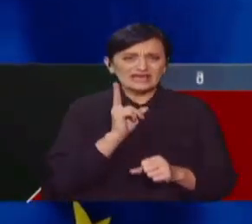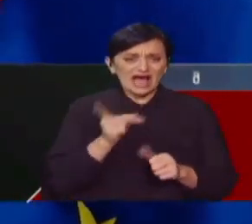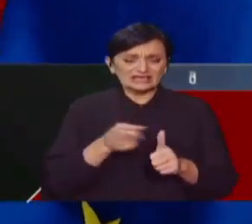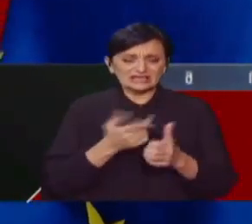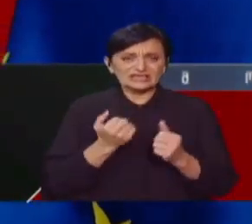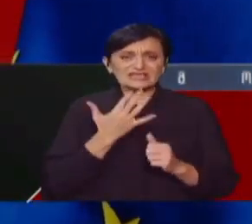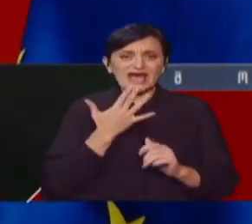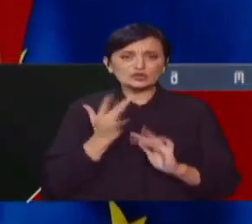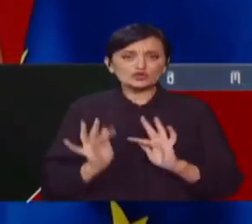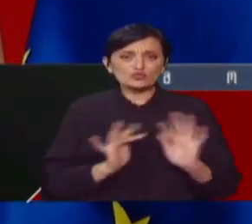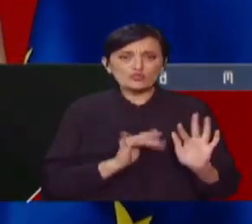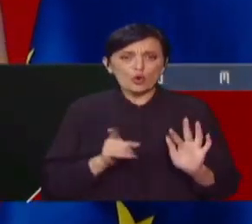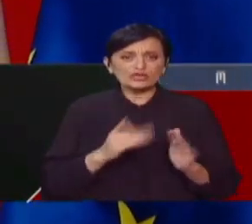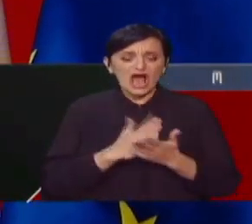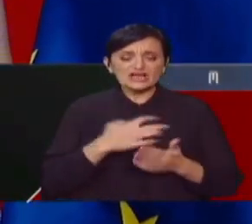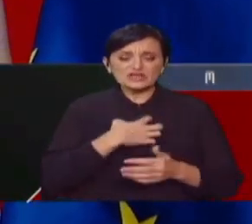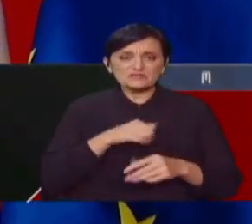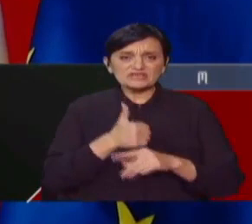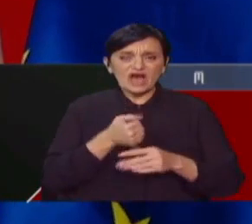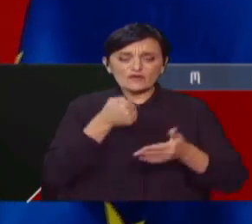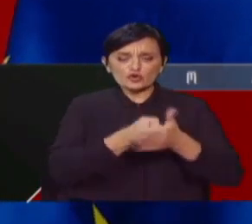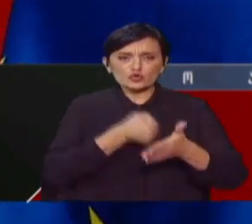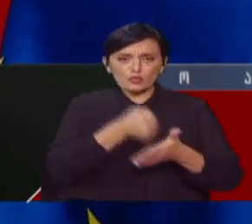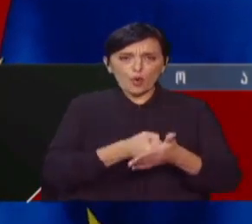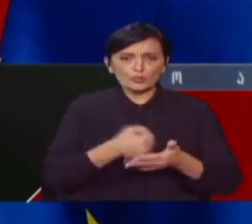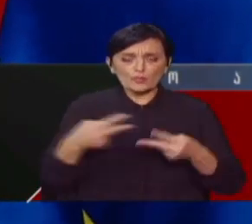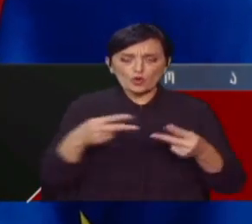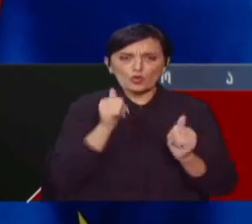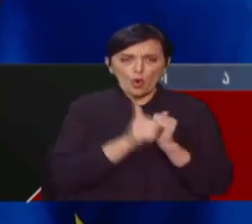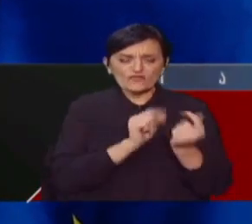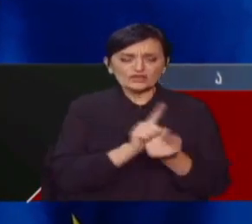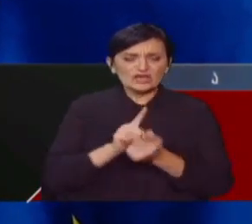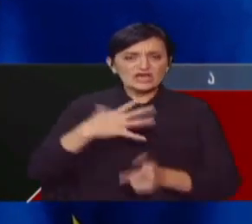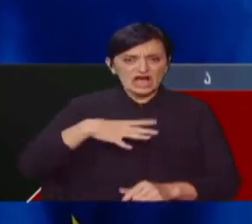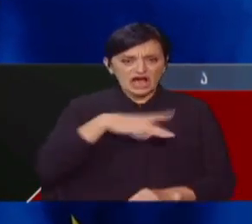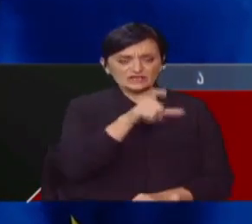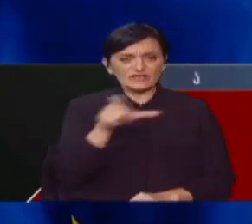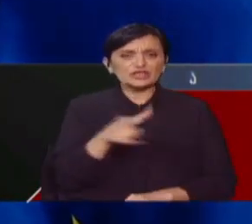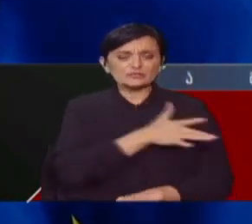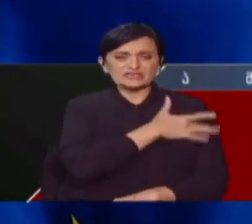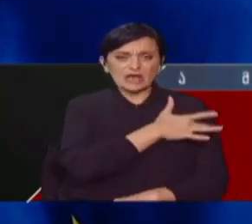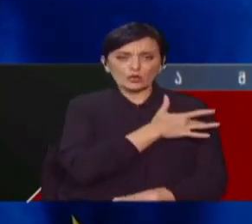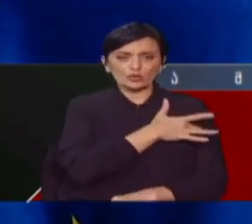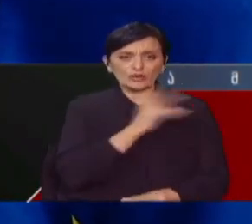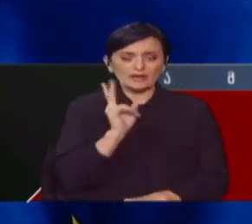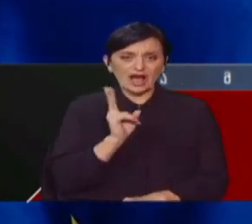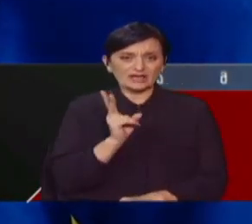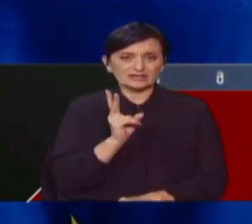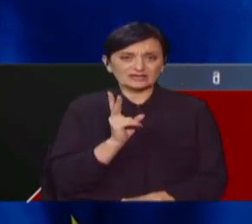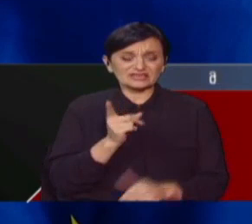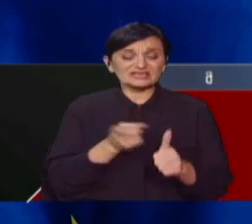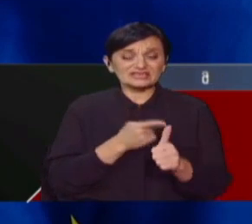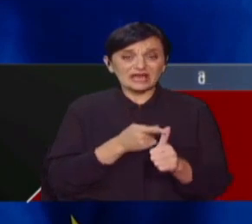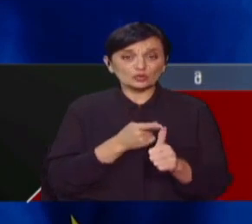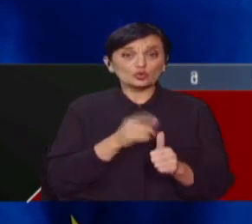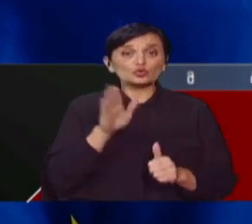ნაციონალური მოძრაობა არის მთავარი ლობისტი ჩვენს პარტნიორებთან ყველა შეხვედრაზე, რომ ქართული ხალხი იმსახურებს კანდიდატის